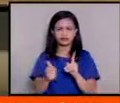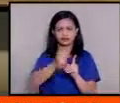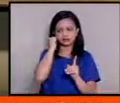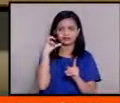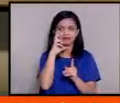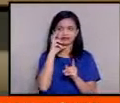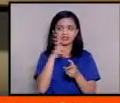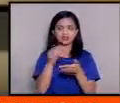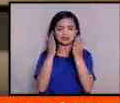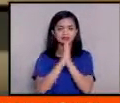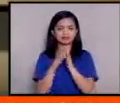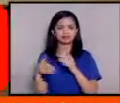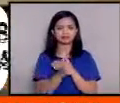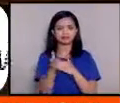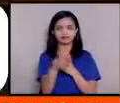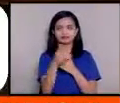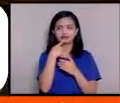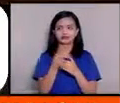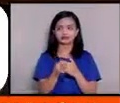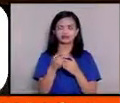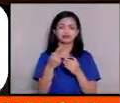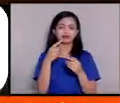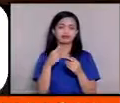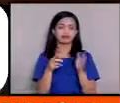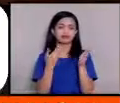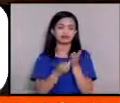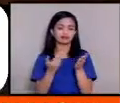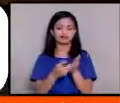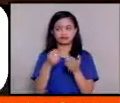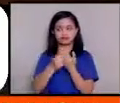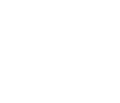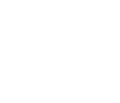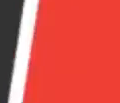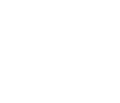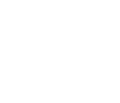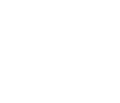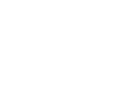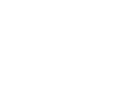ng Pangulo at humingi ng sardinas. Ayon kay Piñol, patunay ito ng pagiging simple ng Pangulo.